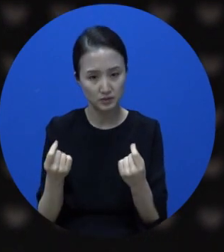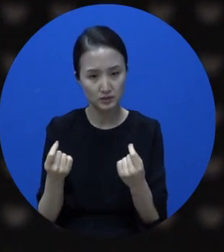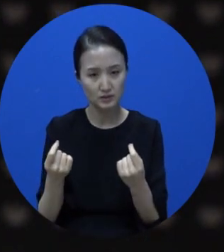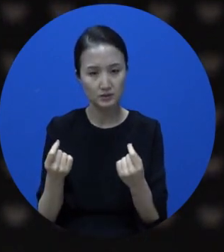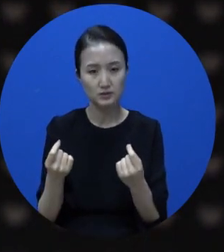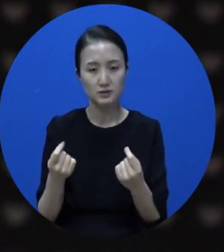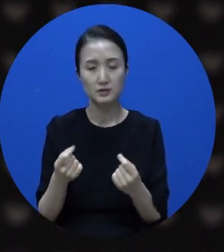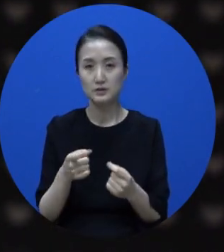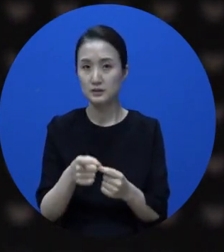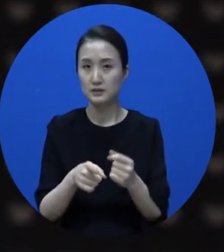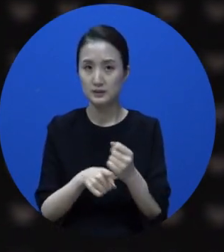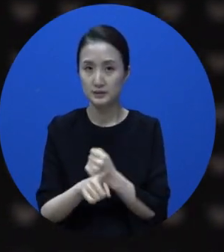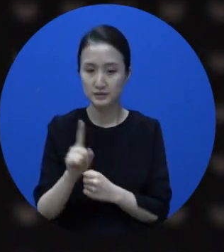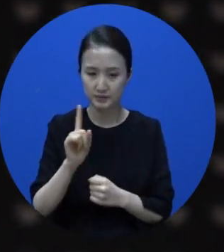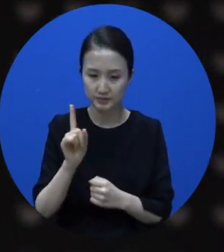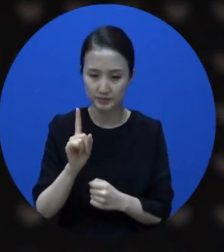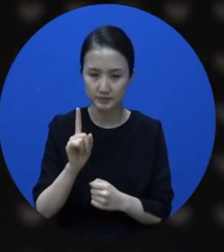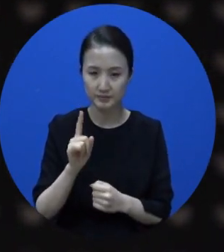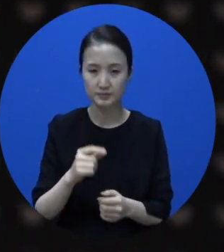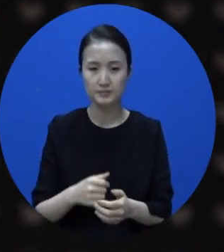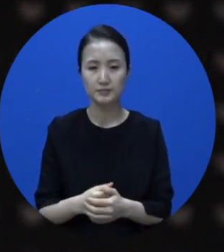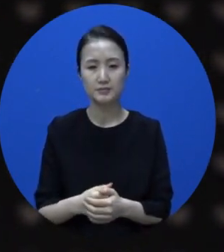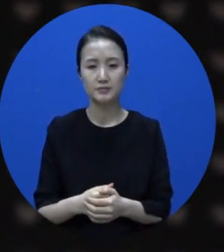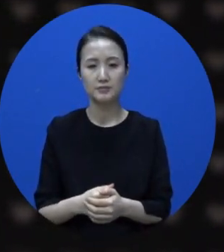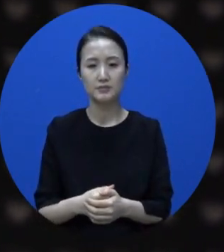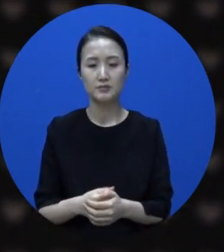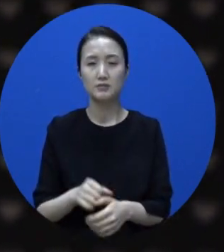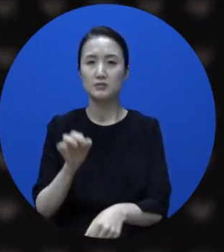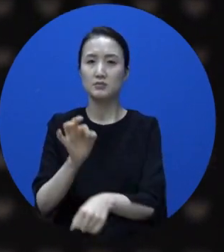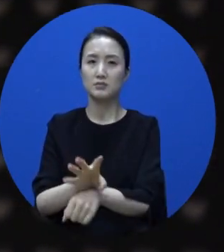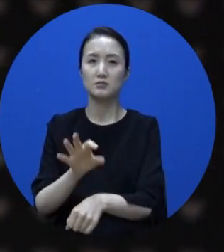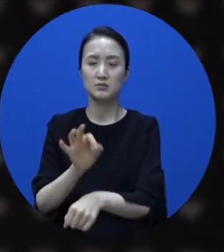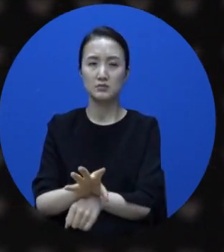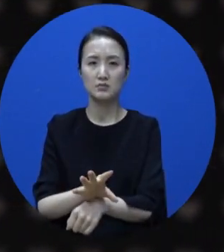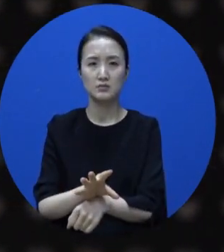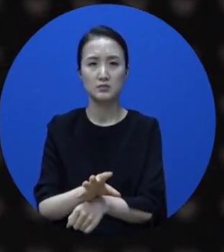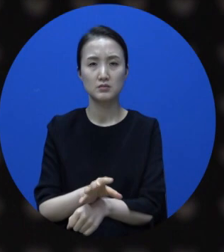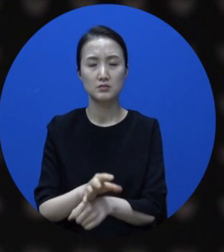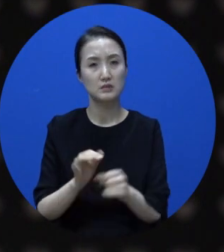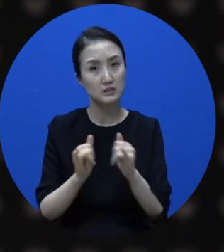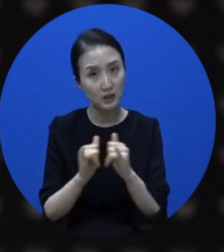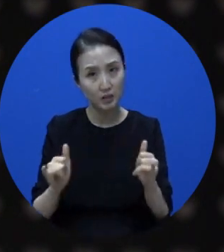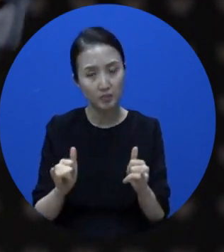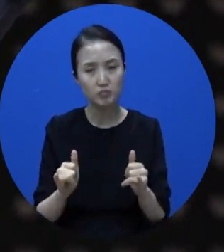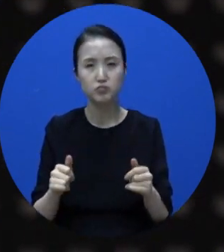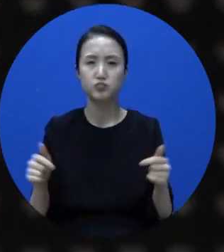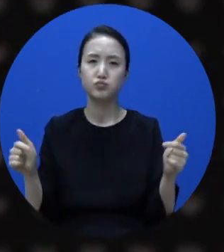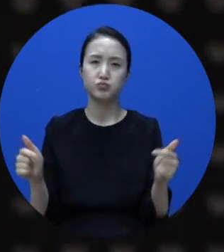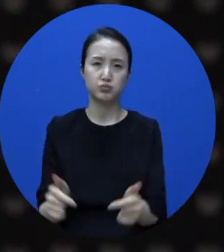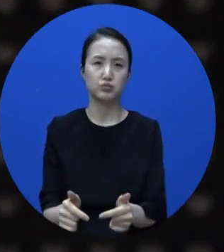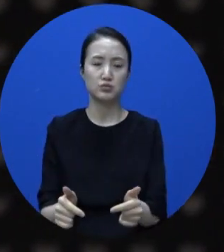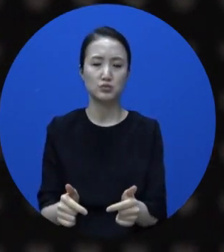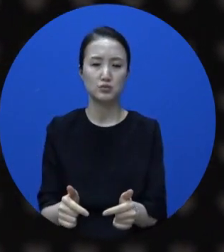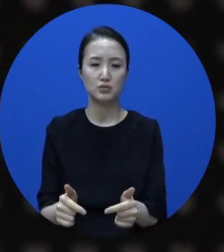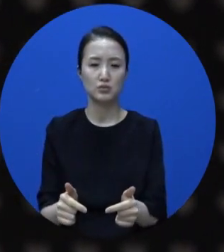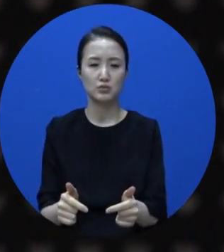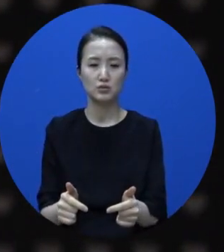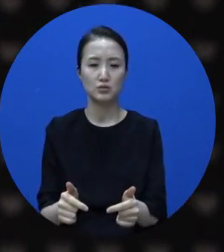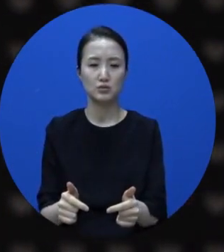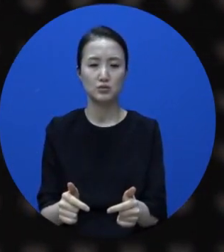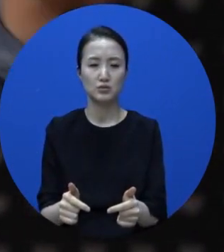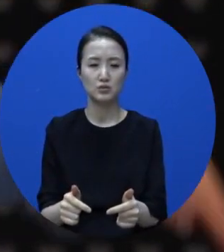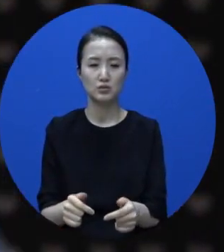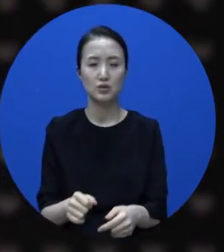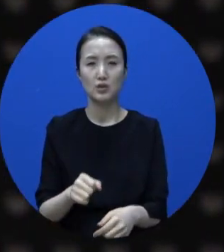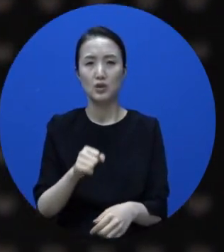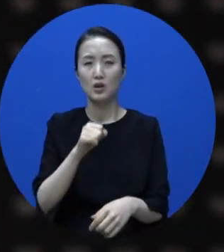그러면 이것은 구조적으로 소비 여력이 줄어든 모습이다 이 평균 소비성향이 라는 지표가